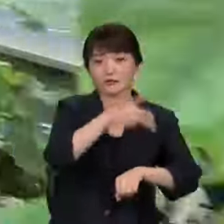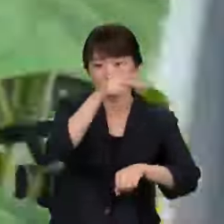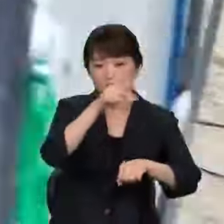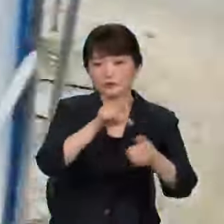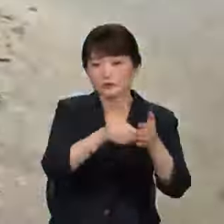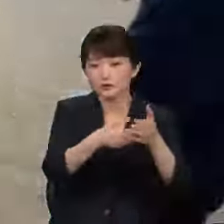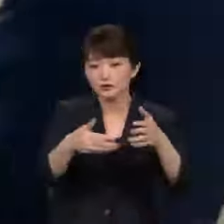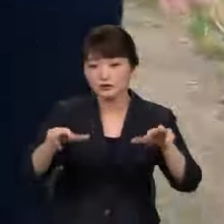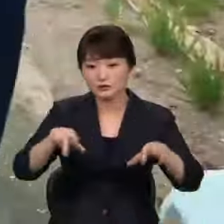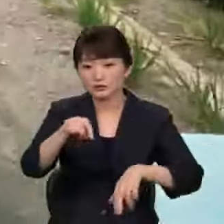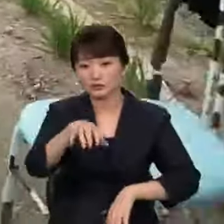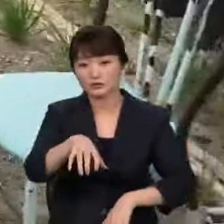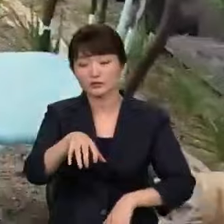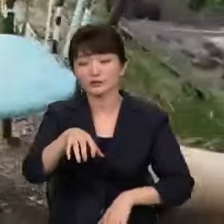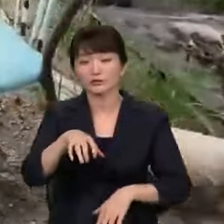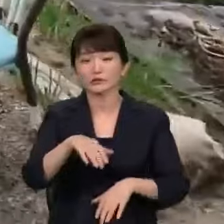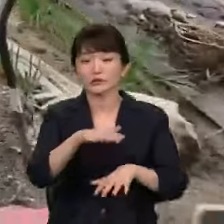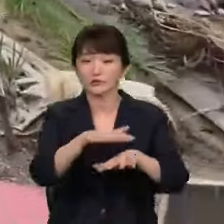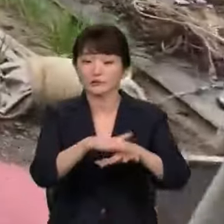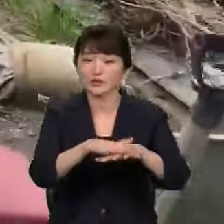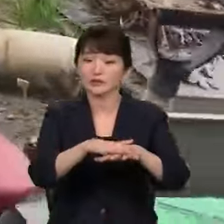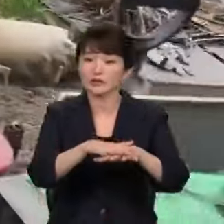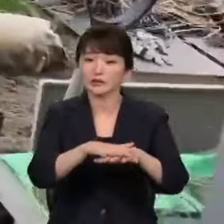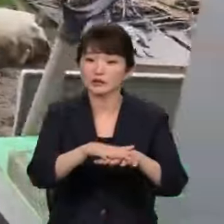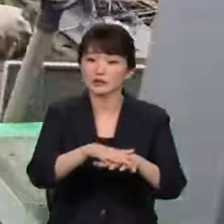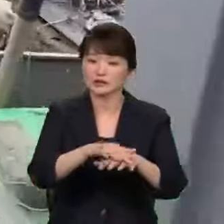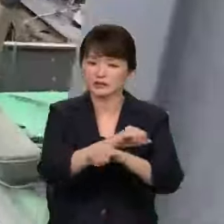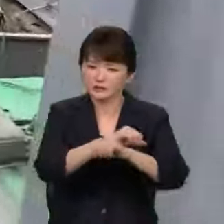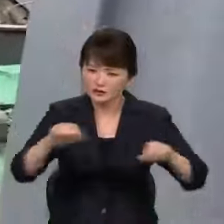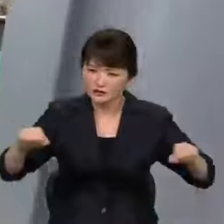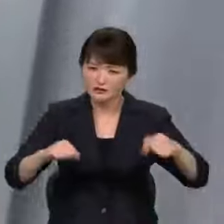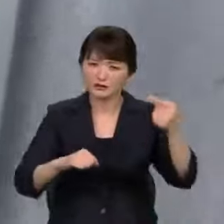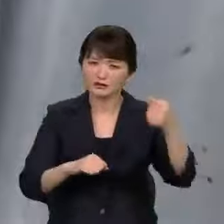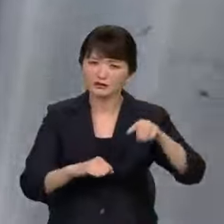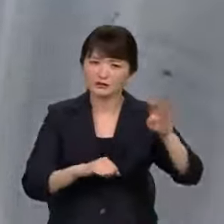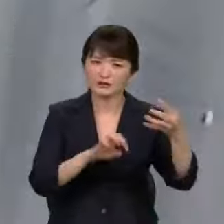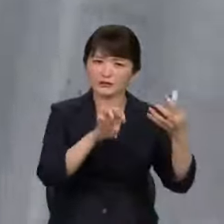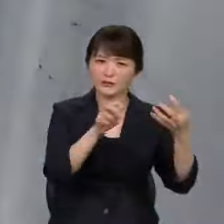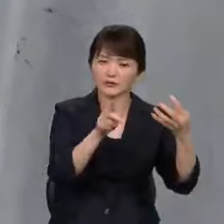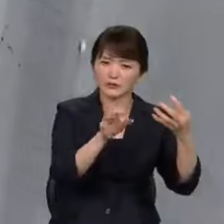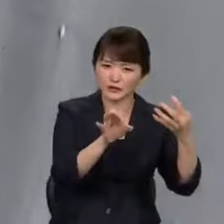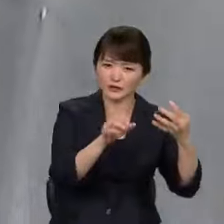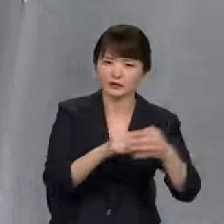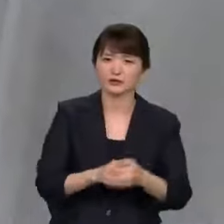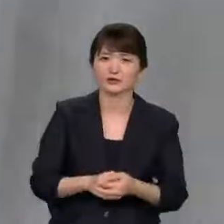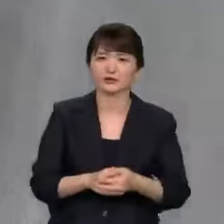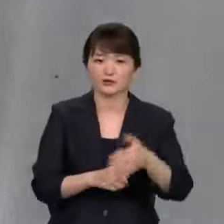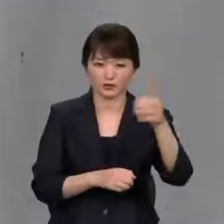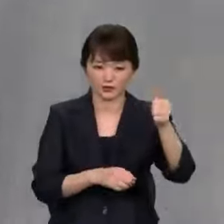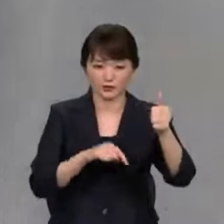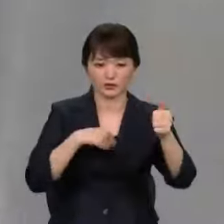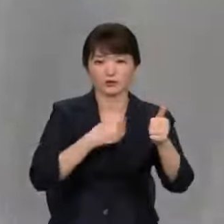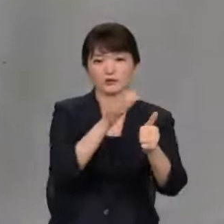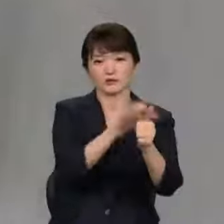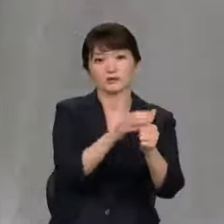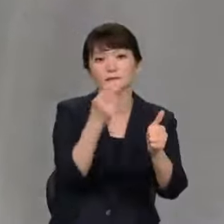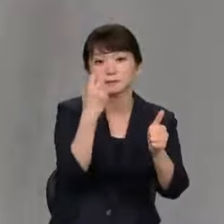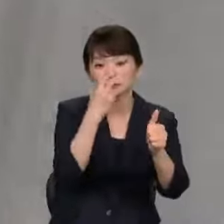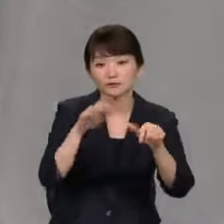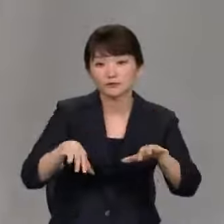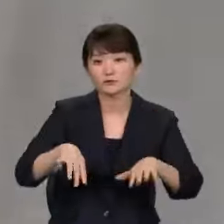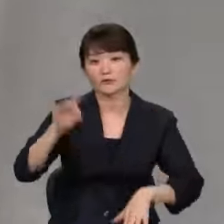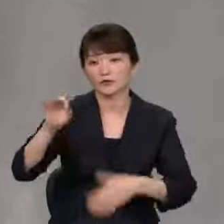시간입니다. 제가 지금 와 있는 이 고추밭은 대략 1,400평 정도 규모인데요. 원래 농장주 한 명이서 관리를 하다가 오늘